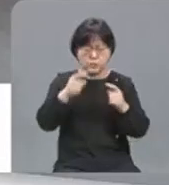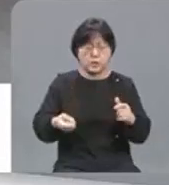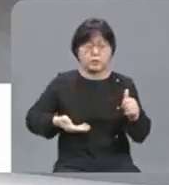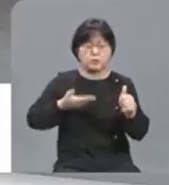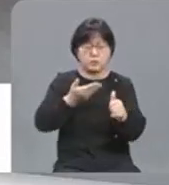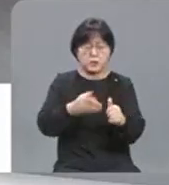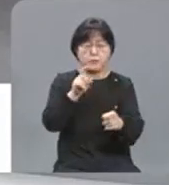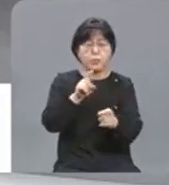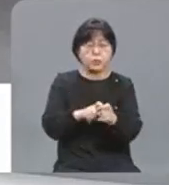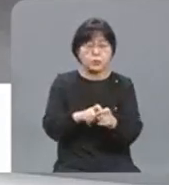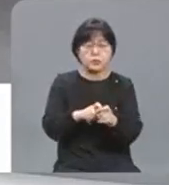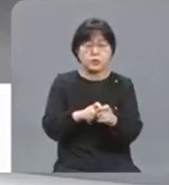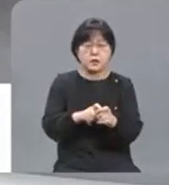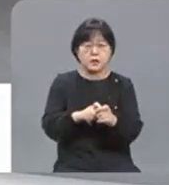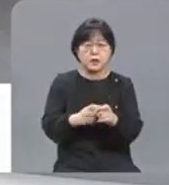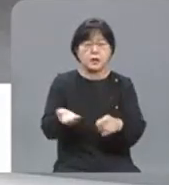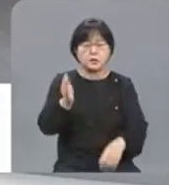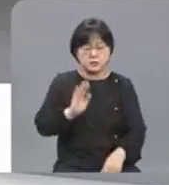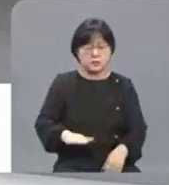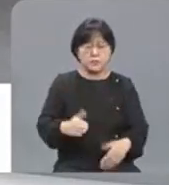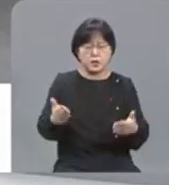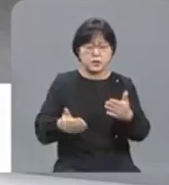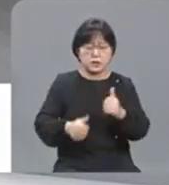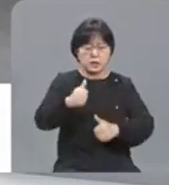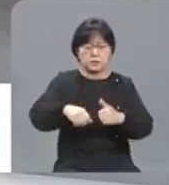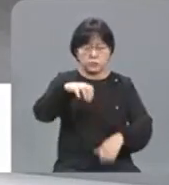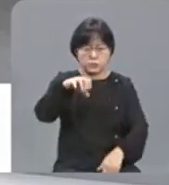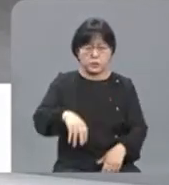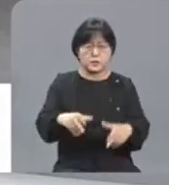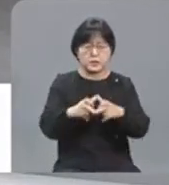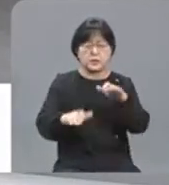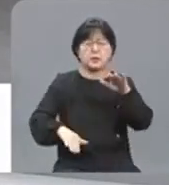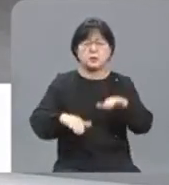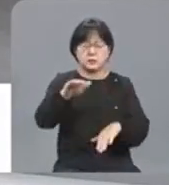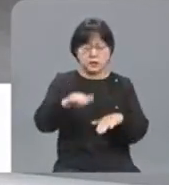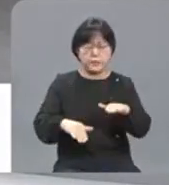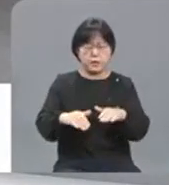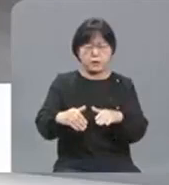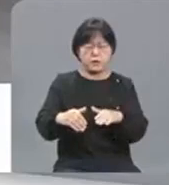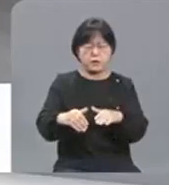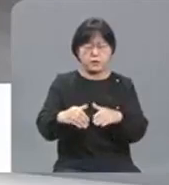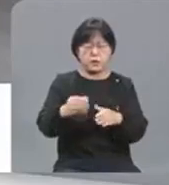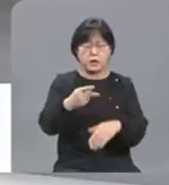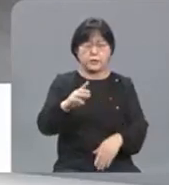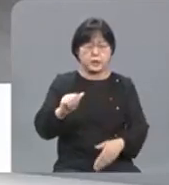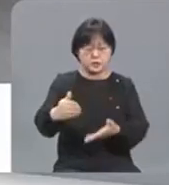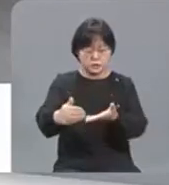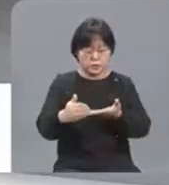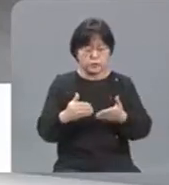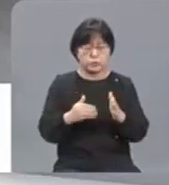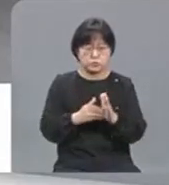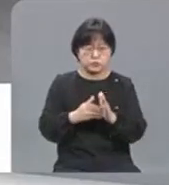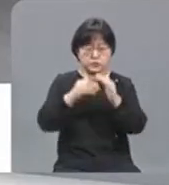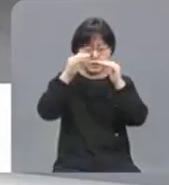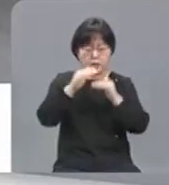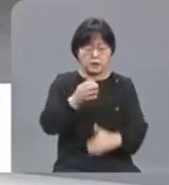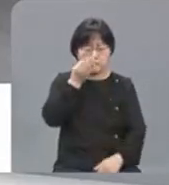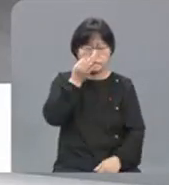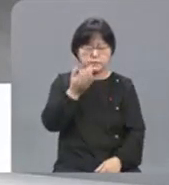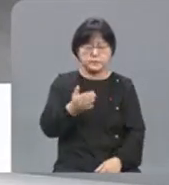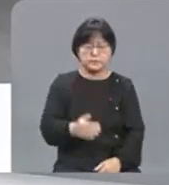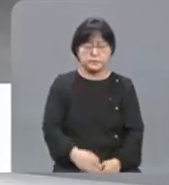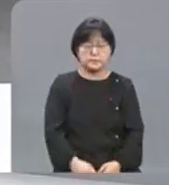제공하자는 건데 정작 체용 시험장에서 장애인을 차별하고 있다는 제보가 KBS 접수됐습니다 김혜린 기자가